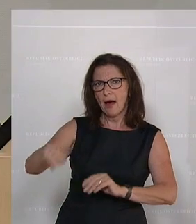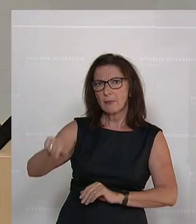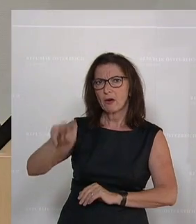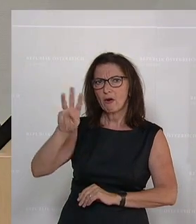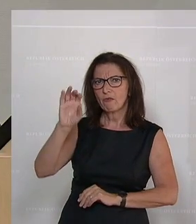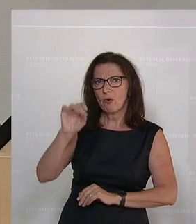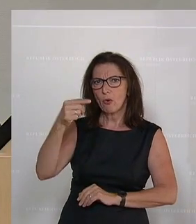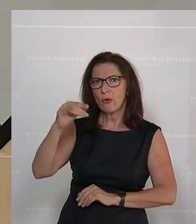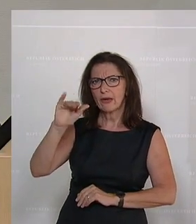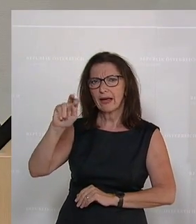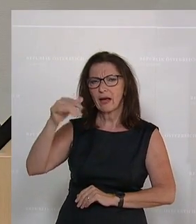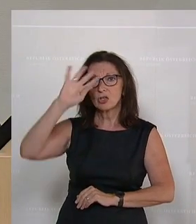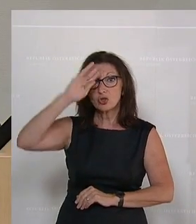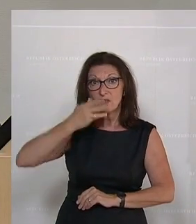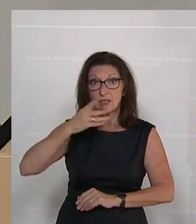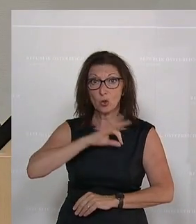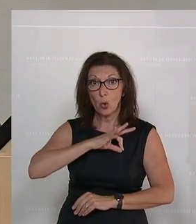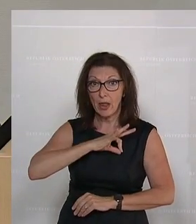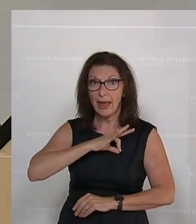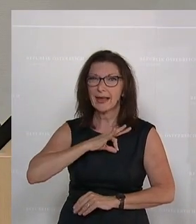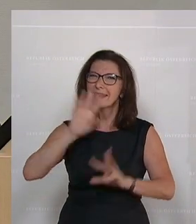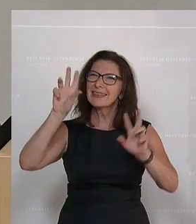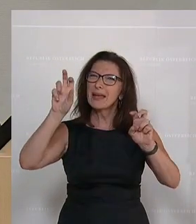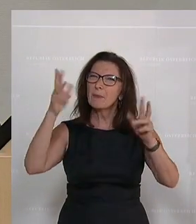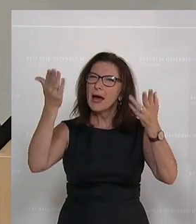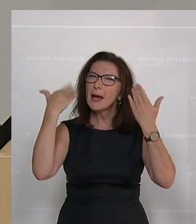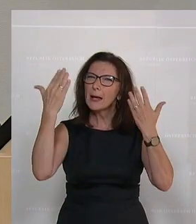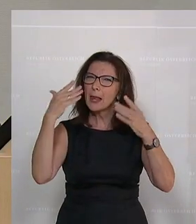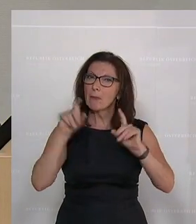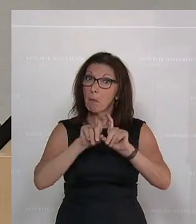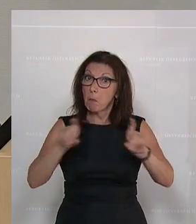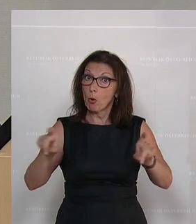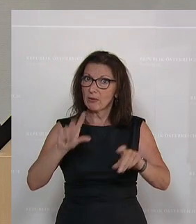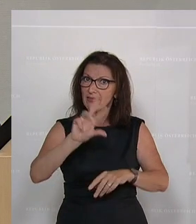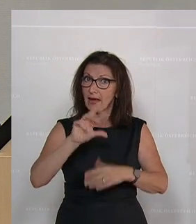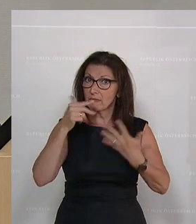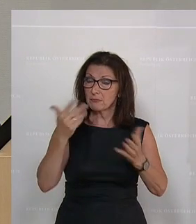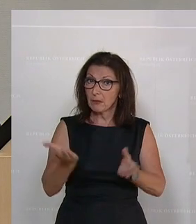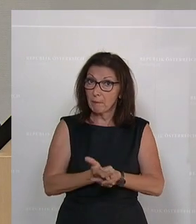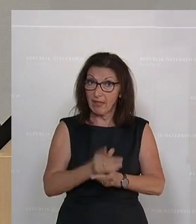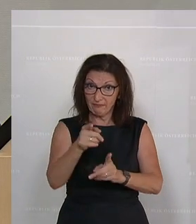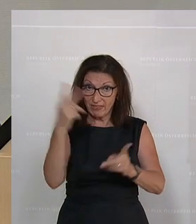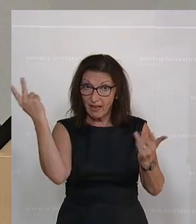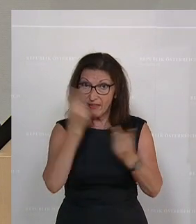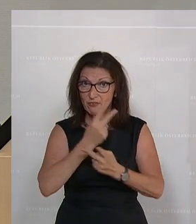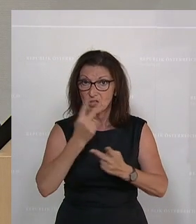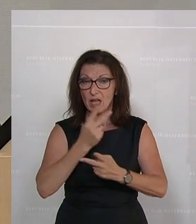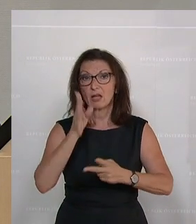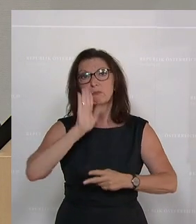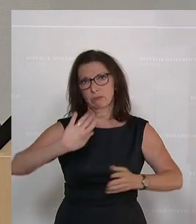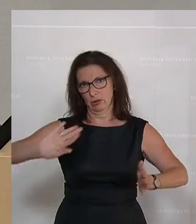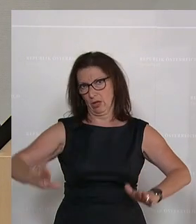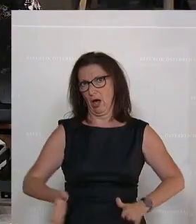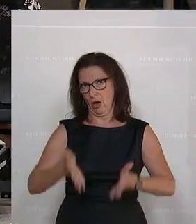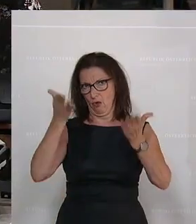schwarz kolleginnen kollegen betreffen gema bonus 15 37 wer dafür ist denn bitte ich mit dementsprechende